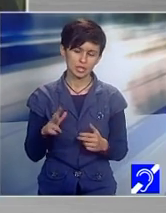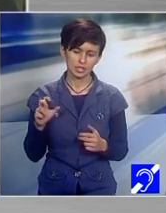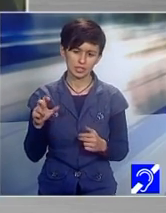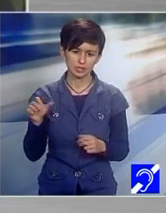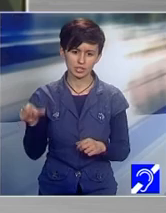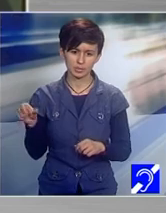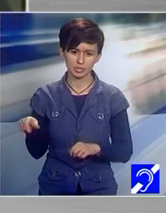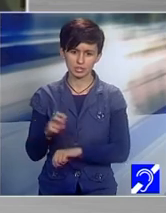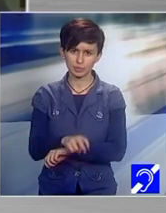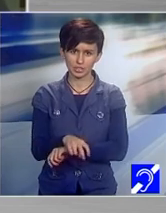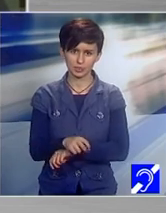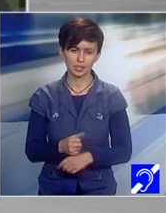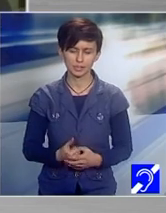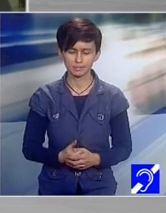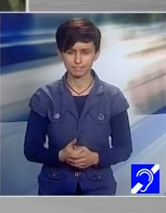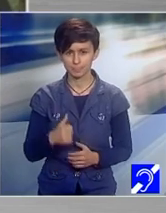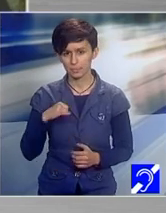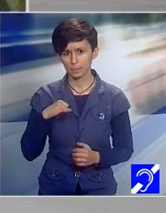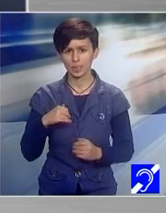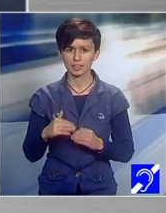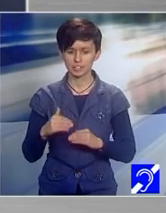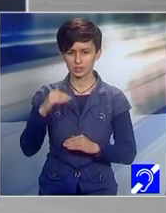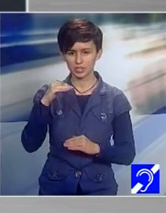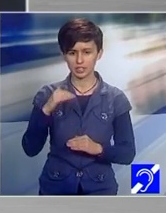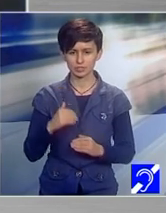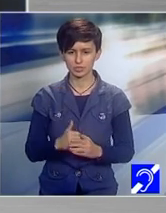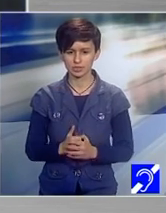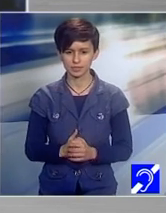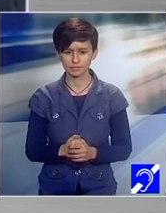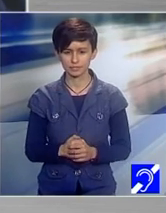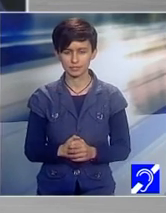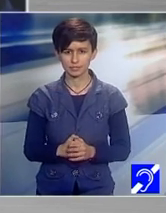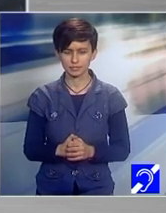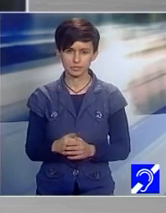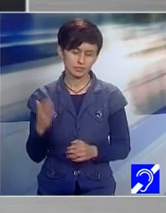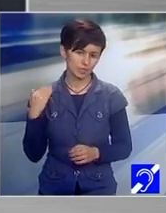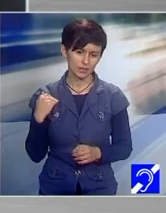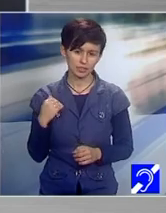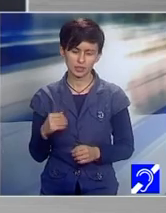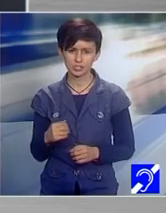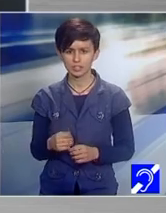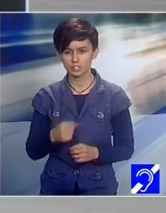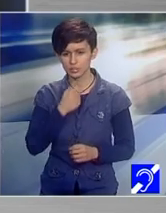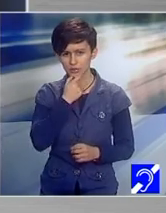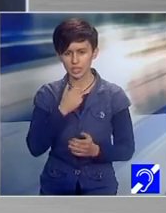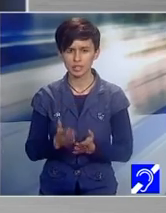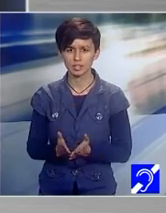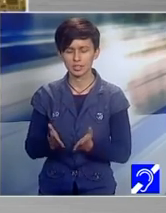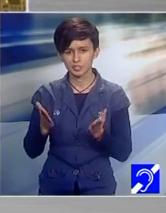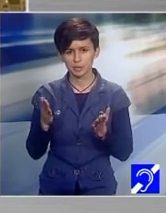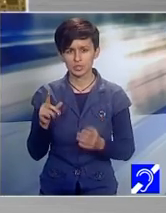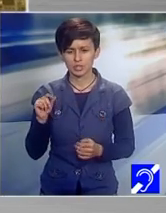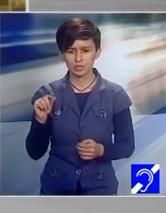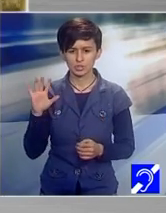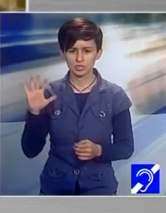participanți, deci este cert că interesul a crescut. Bine, a fost și un an, cum spuneam, un an aniversar, 25 de ani de la prima